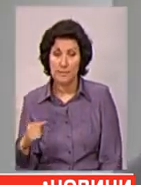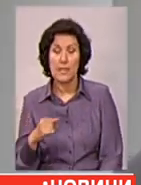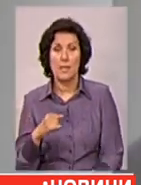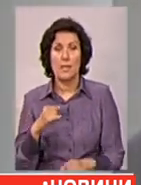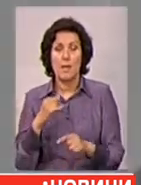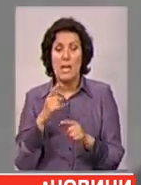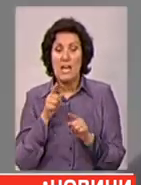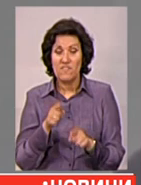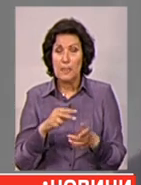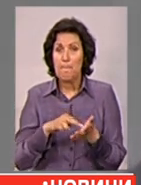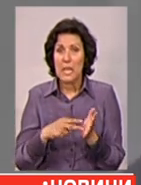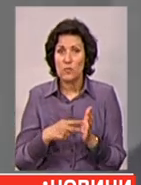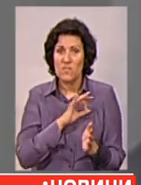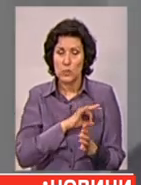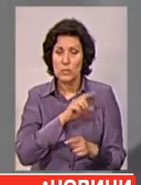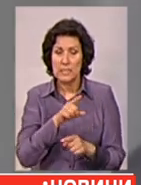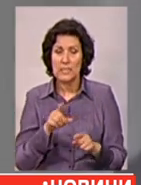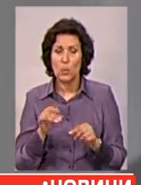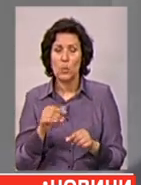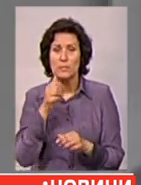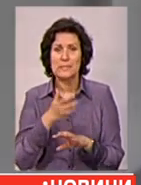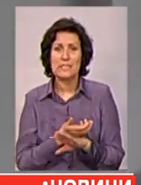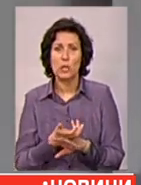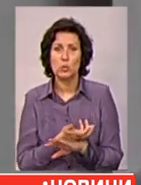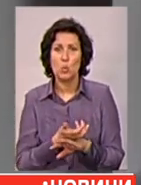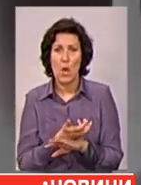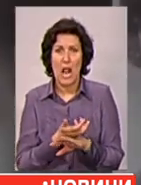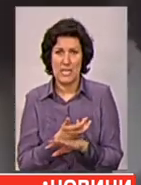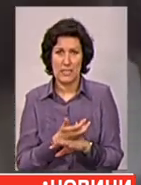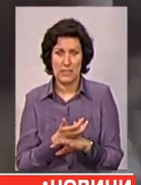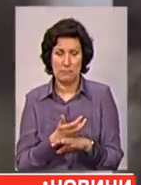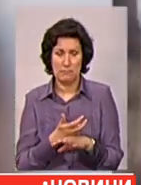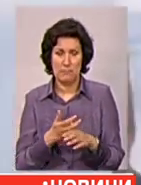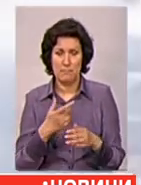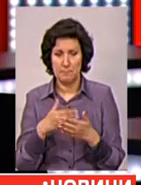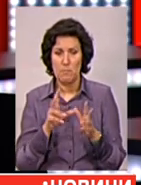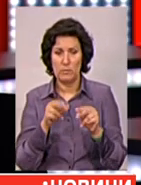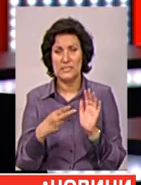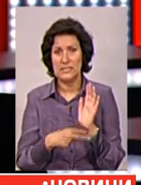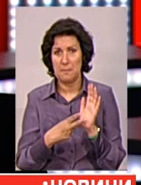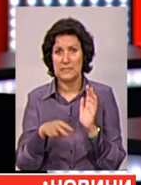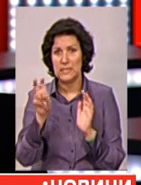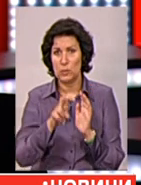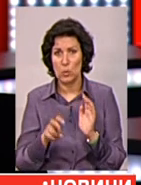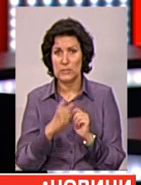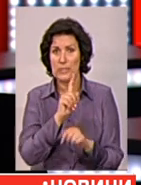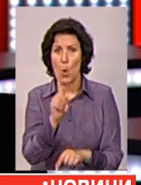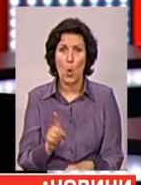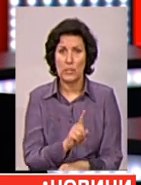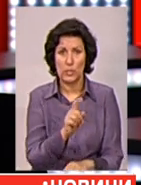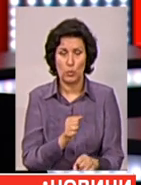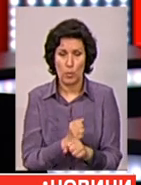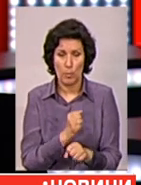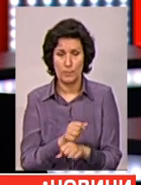в повідомленні, він планував використовувати їх у сексуальній індустрії, пообіцявши близько 70 доларів за годину роботи.